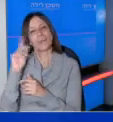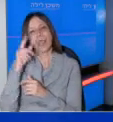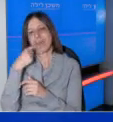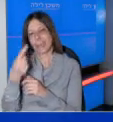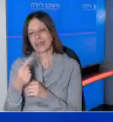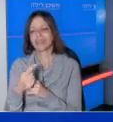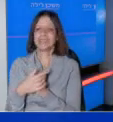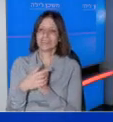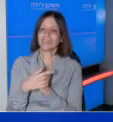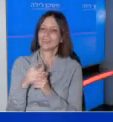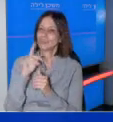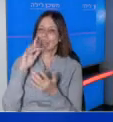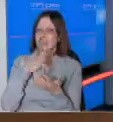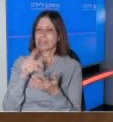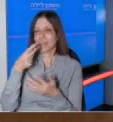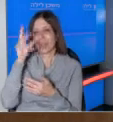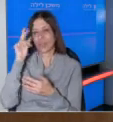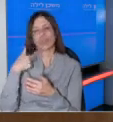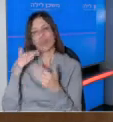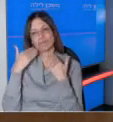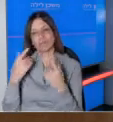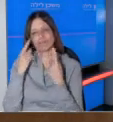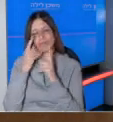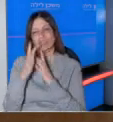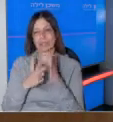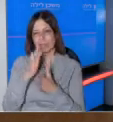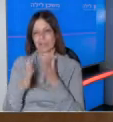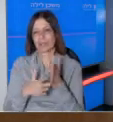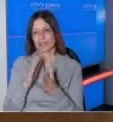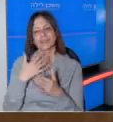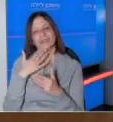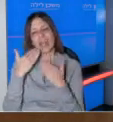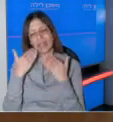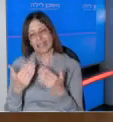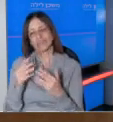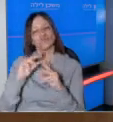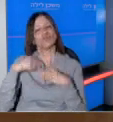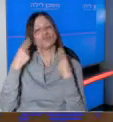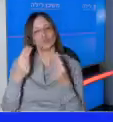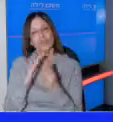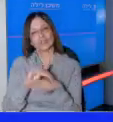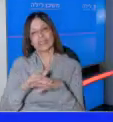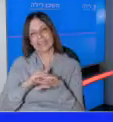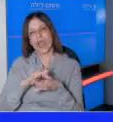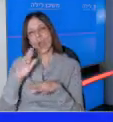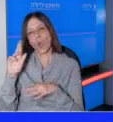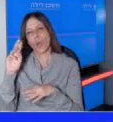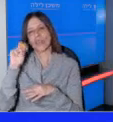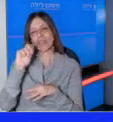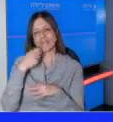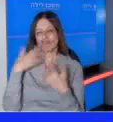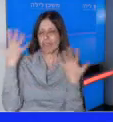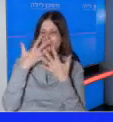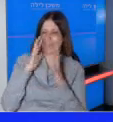אתה יודע מי אמר את זה. אני יודע מי אמר את זה, והוא לא נמצא היום בליכוד. אני רוצה להודות ליוסף התנמי על התרגום לשפת הסימנים. אני רוצה להגיד עוד הפעם סליחה לרותי נבון,